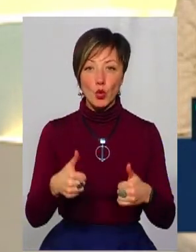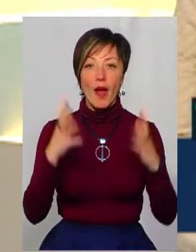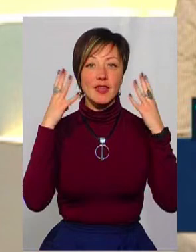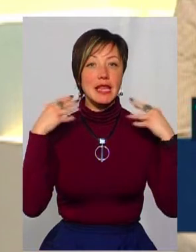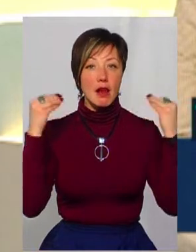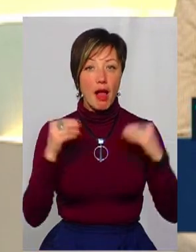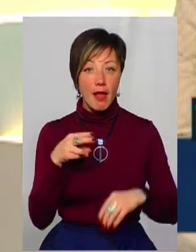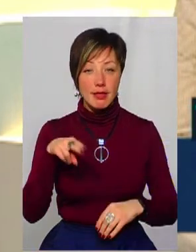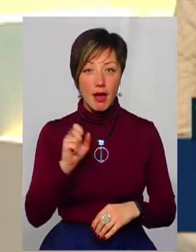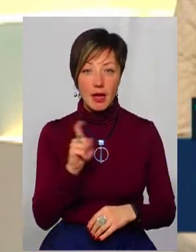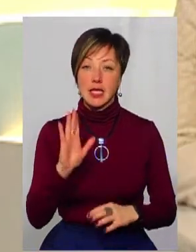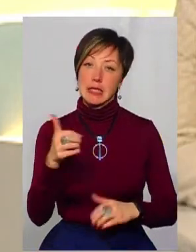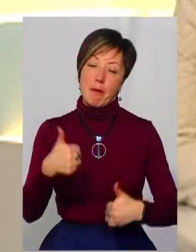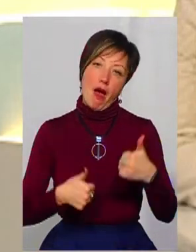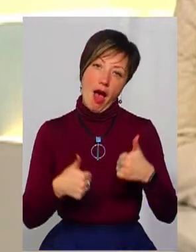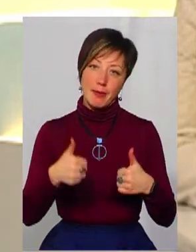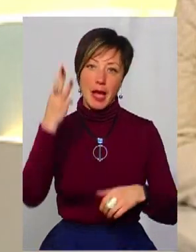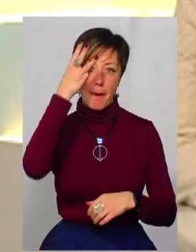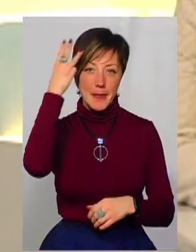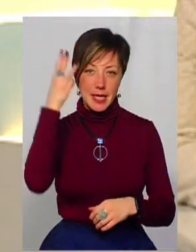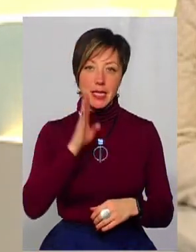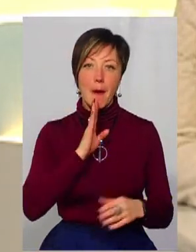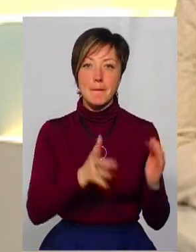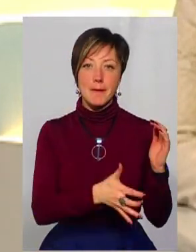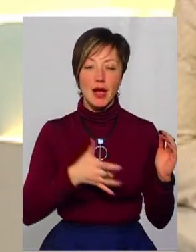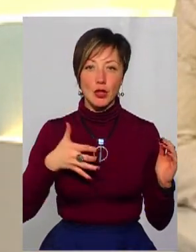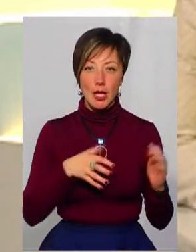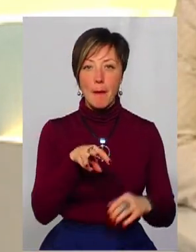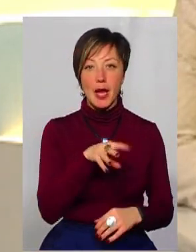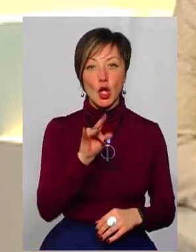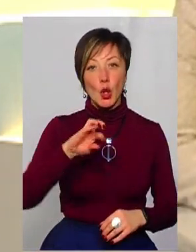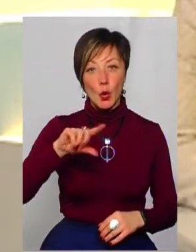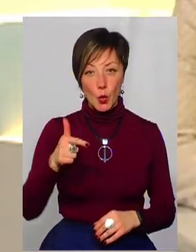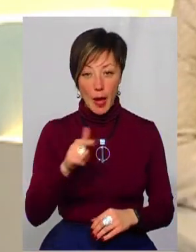у Нідерландах змагатиметься хмельницька бандуристка